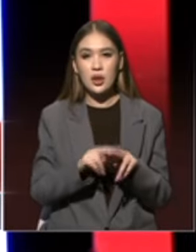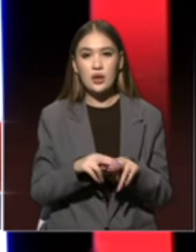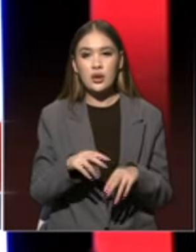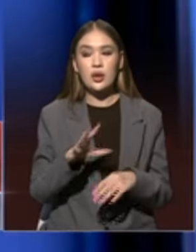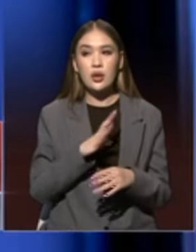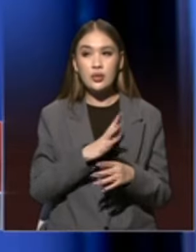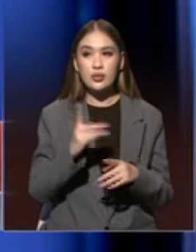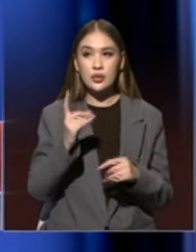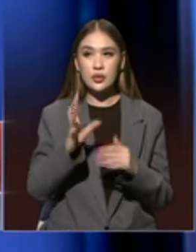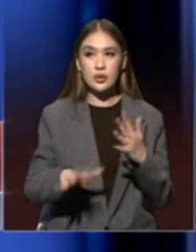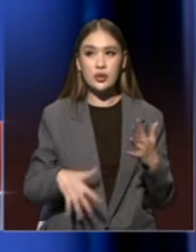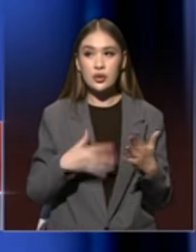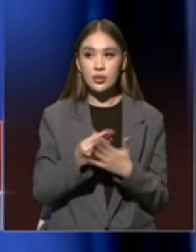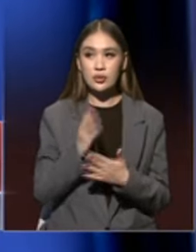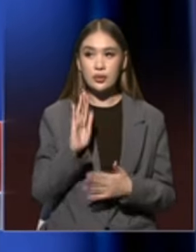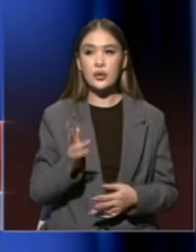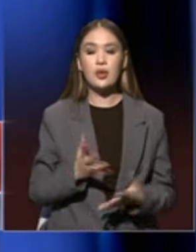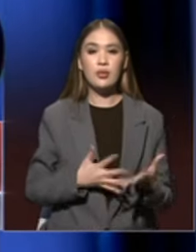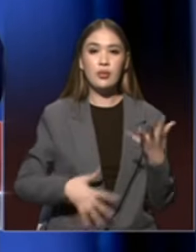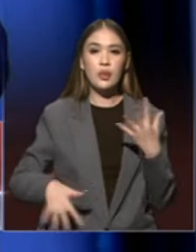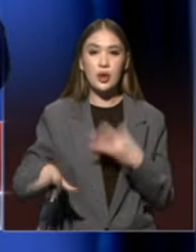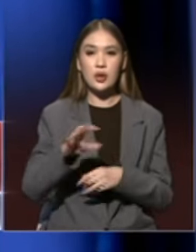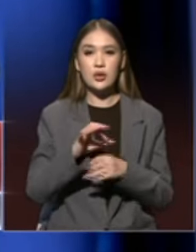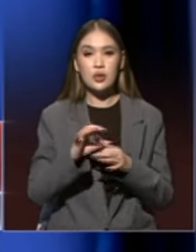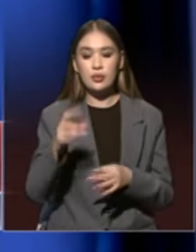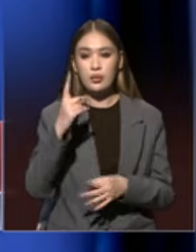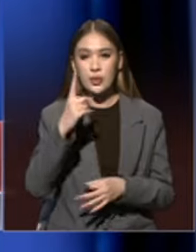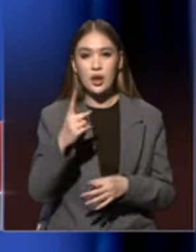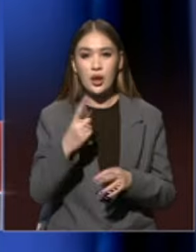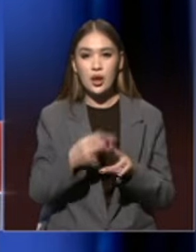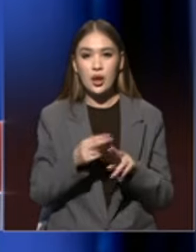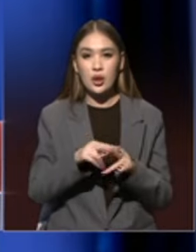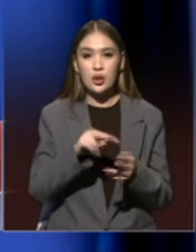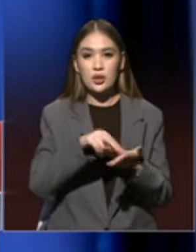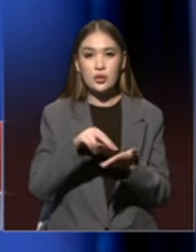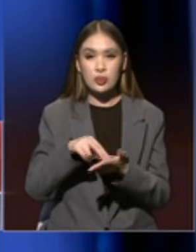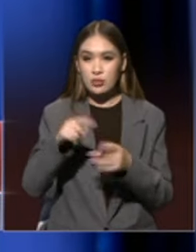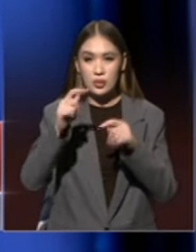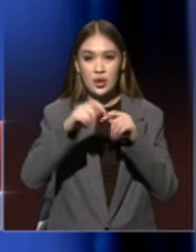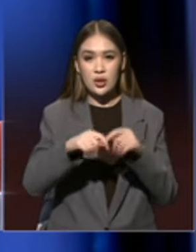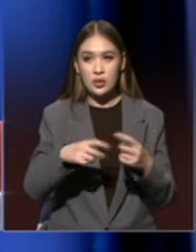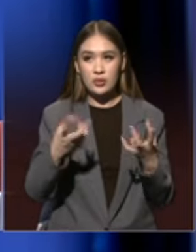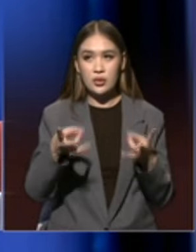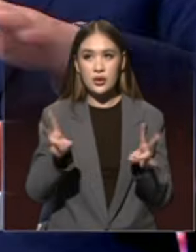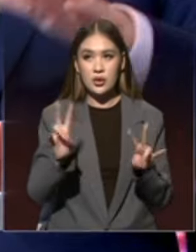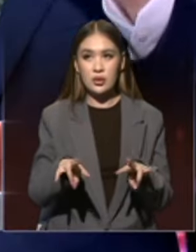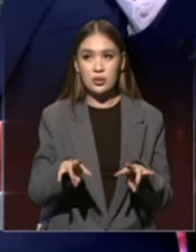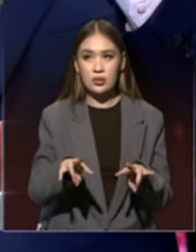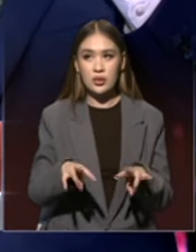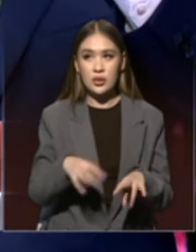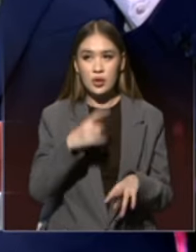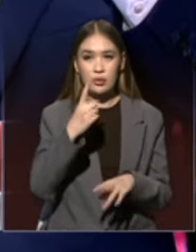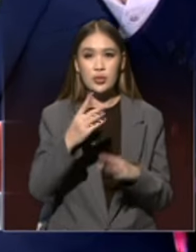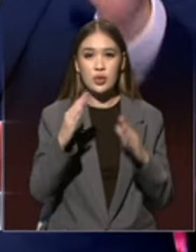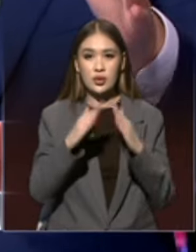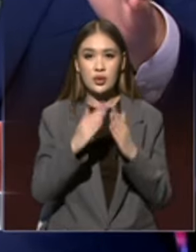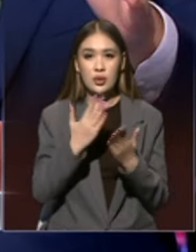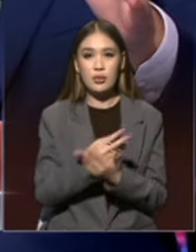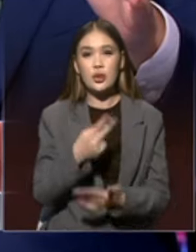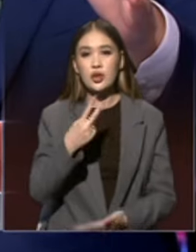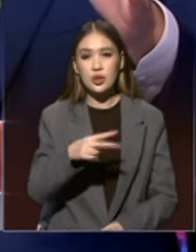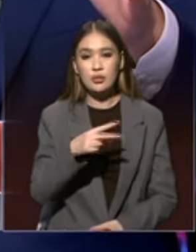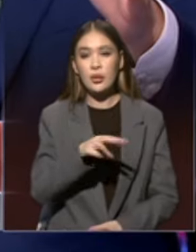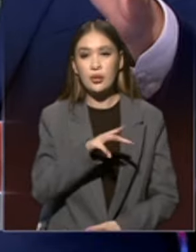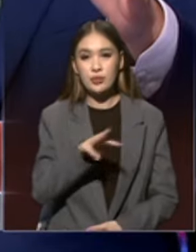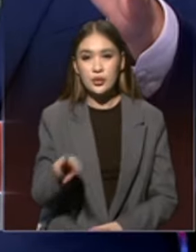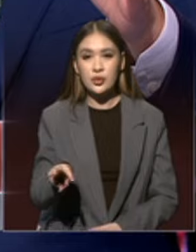мөлшерде өтемақы төлейтін болса, онда барлық саяжайларға бір сумма бөледі, оны бағалап та керек емес. Иә. Түсінікті ма? Бір үйдің құны мысалы үшін 20 миллион делік